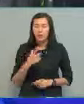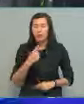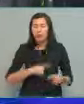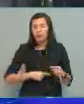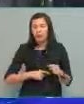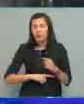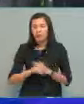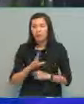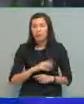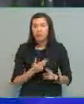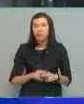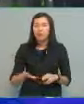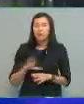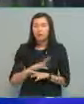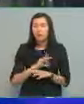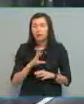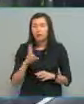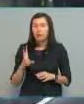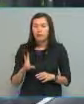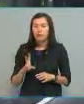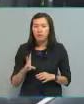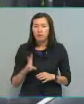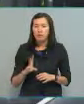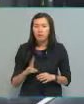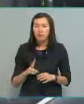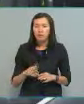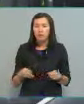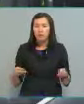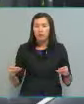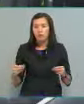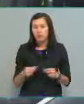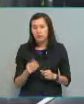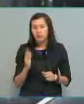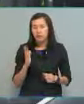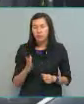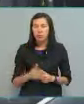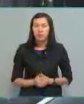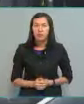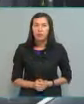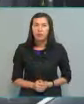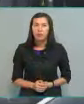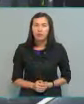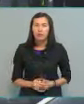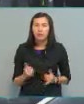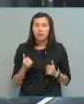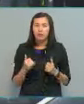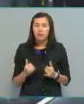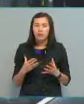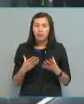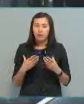бастаймыз. Оның бәрі карантиннің несі талабы. Сол себептен қазіргі